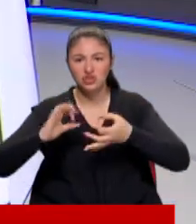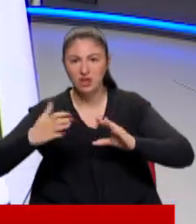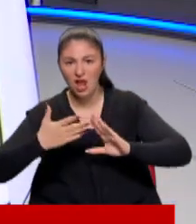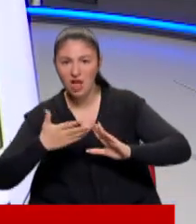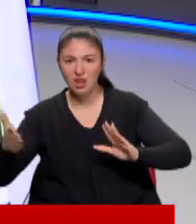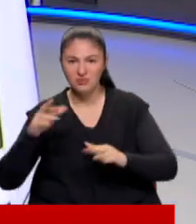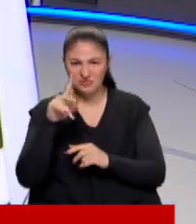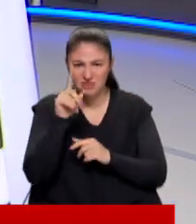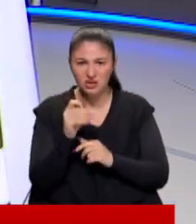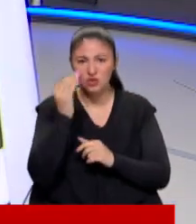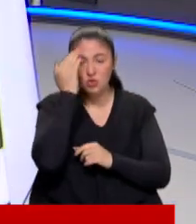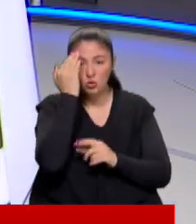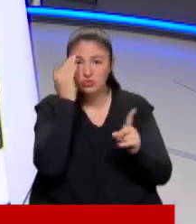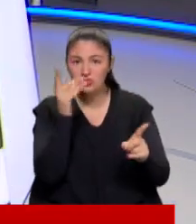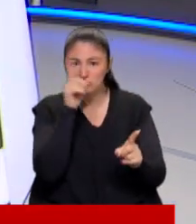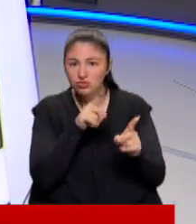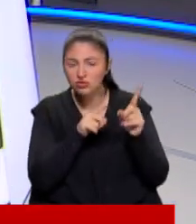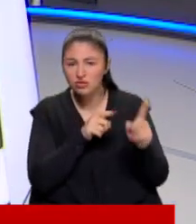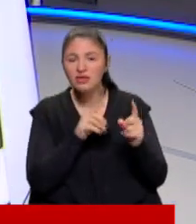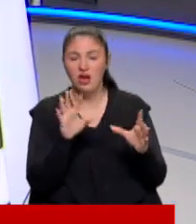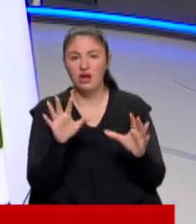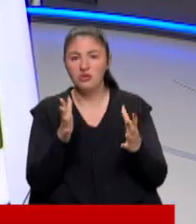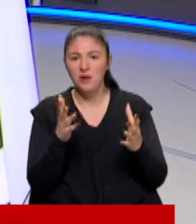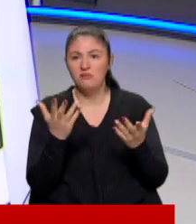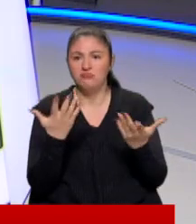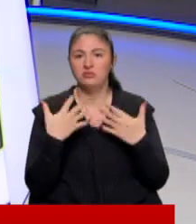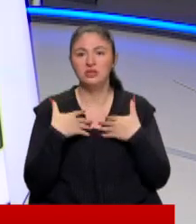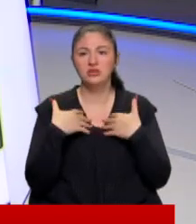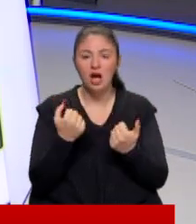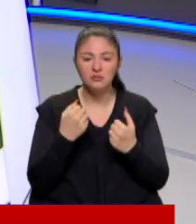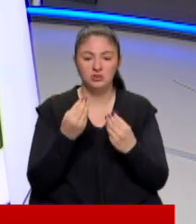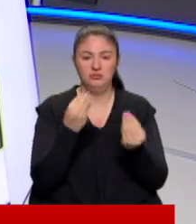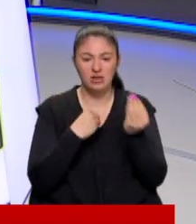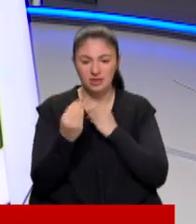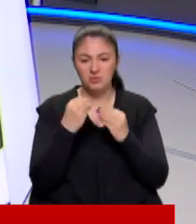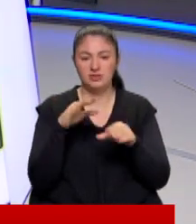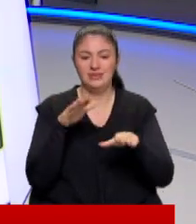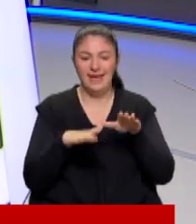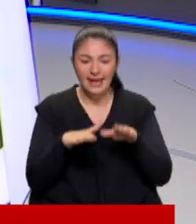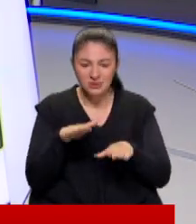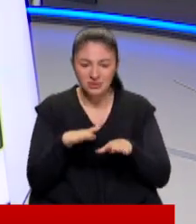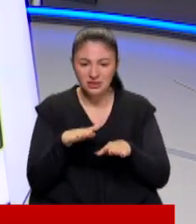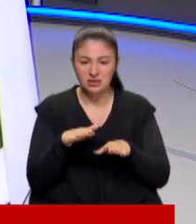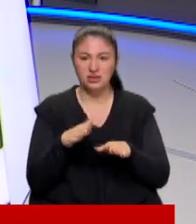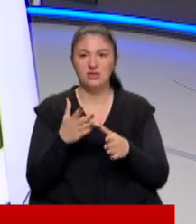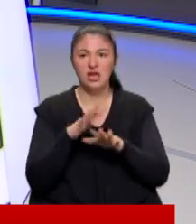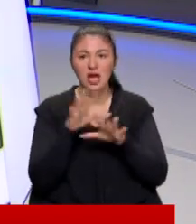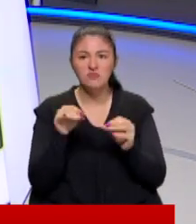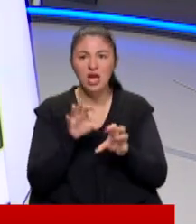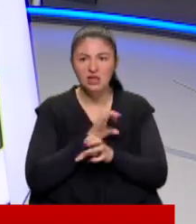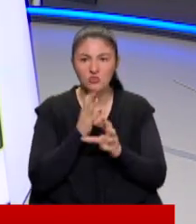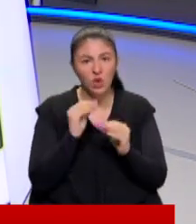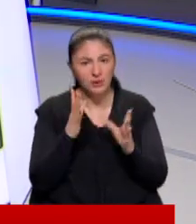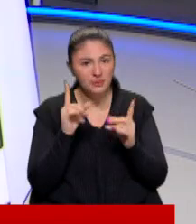halkaları gibi mi? Yoksulluk nedeniyle acaba sağlığımız, beslenmemiz, dengemiz hepsi